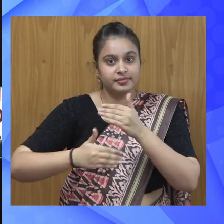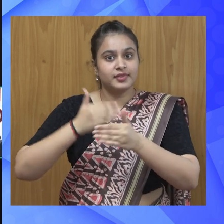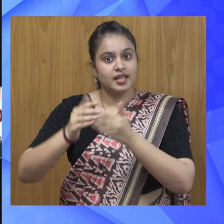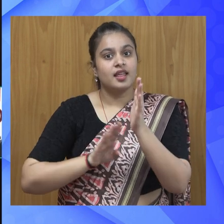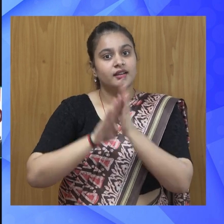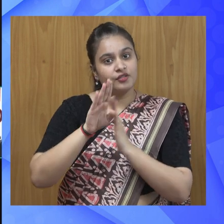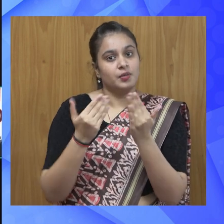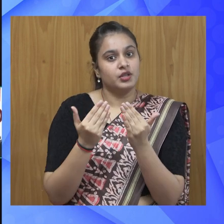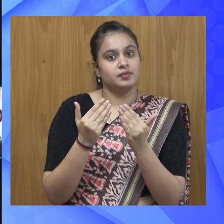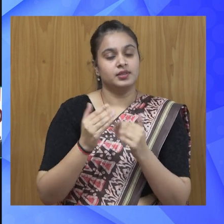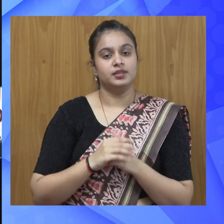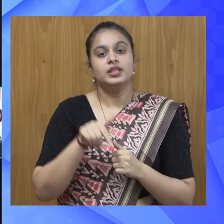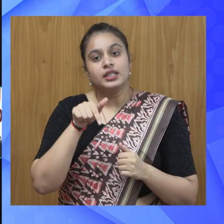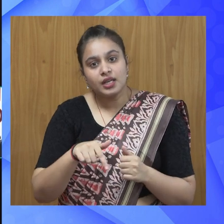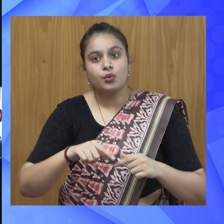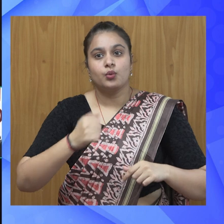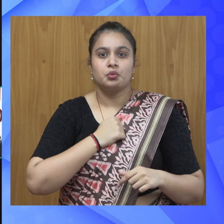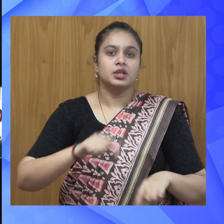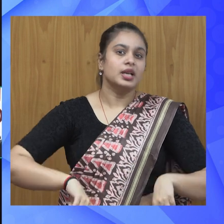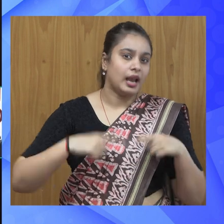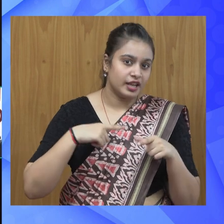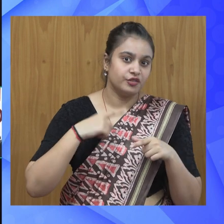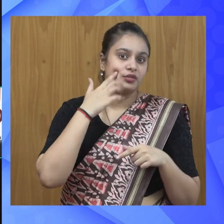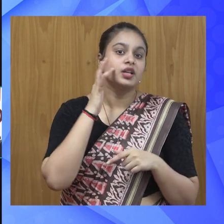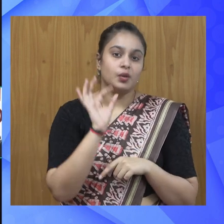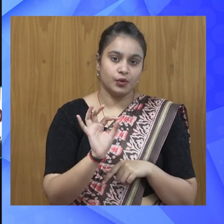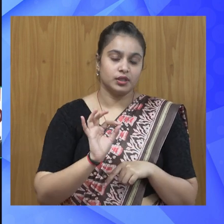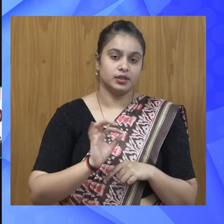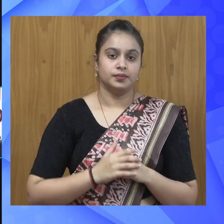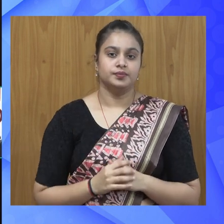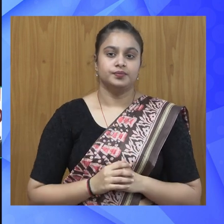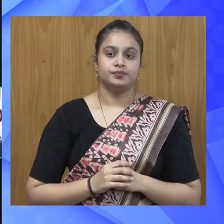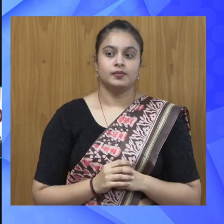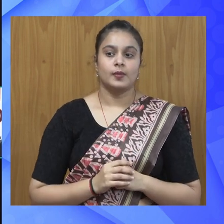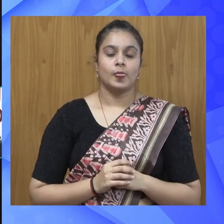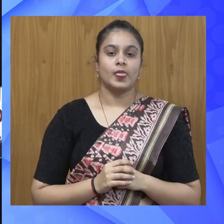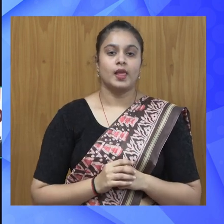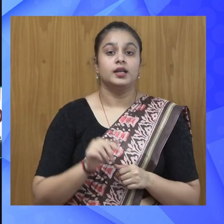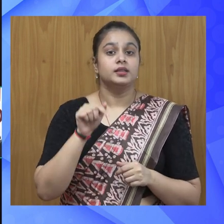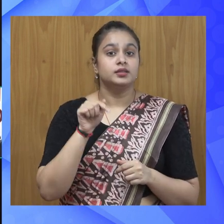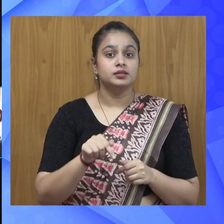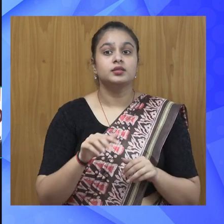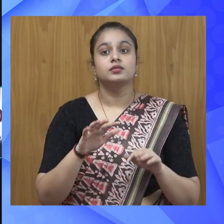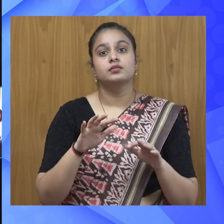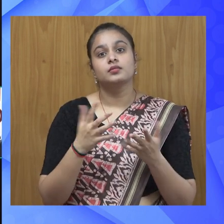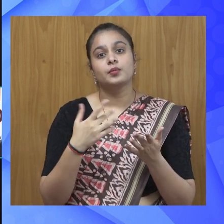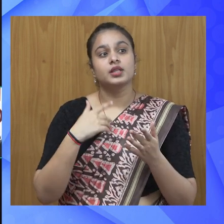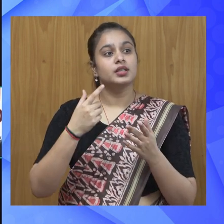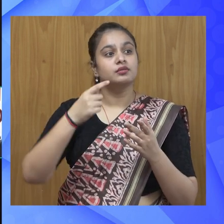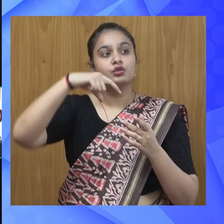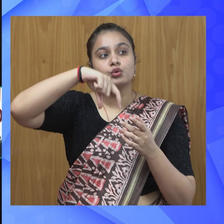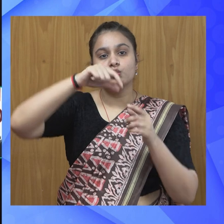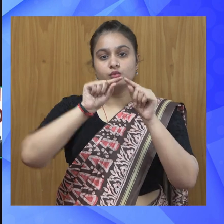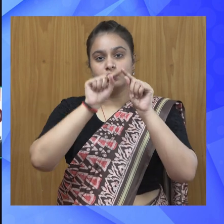भी बढ़ाता है। ये हमारे सर्वाइवल के लिए भी इम्पोर्टेंट है जीवन के लिए, और ये एक प्रकार का इन्वर्टेड यू कर्व का मतलब ये